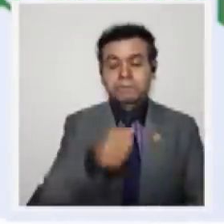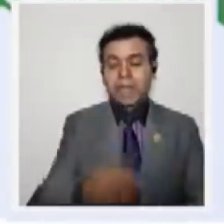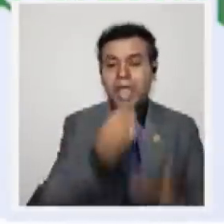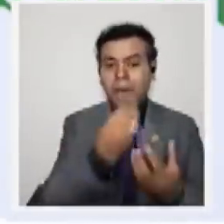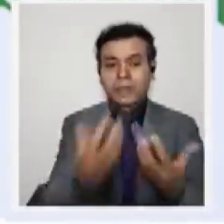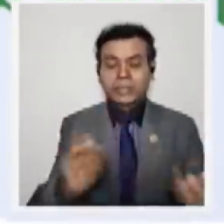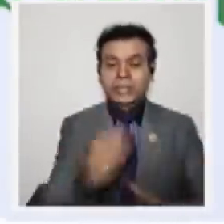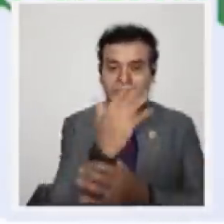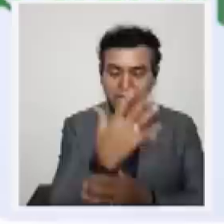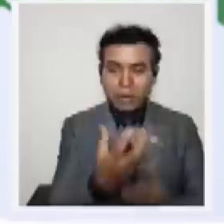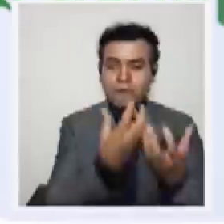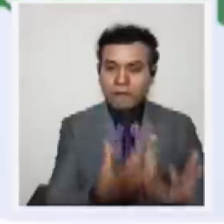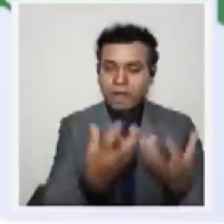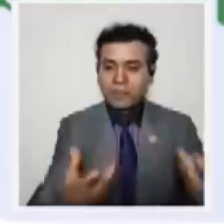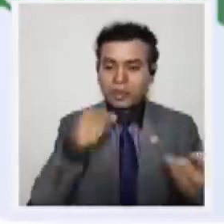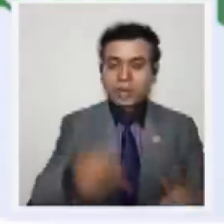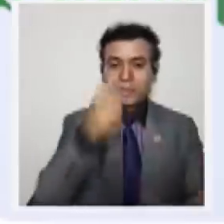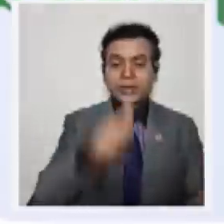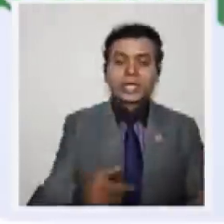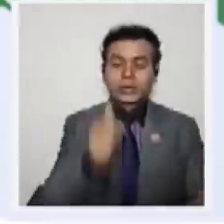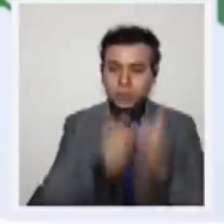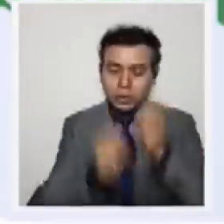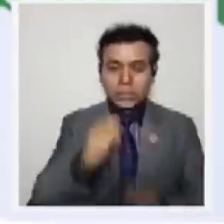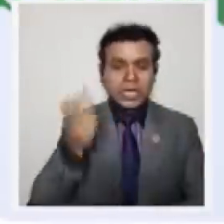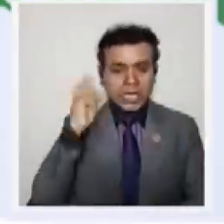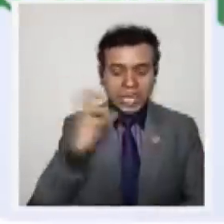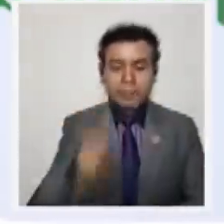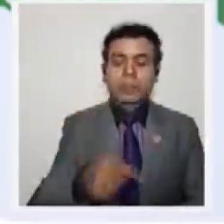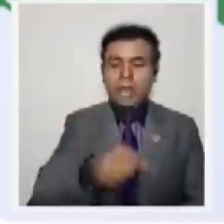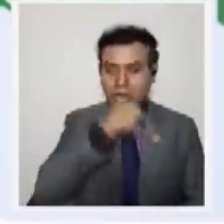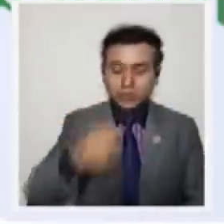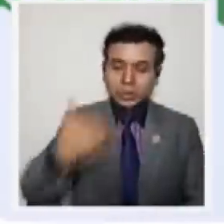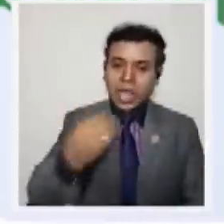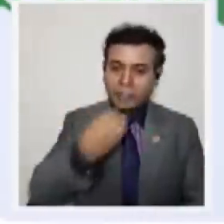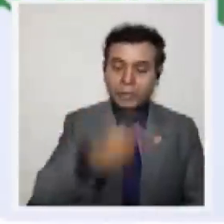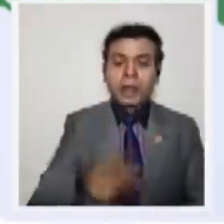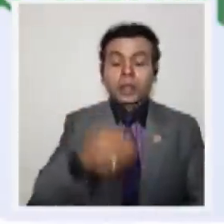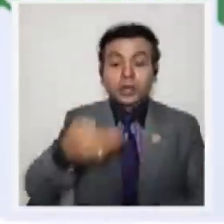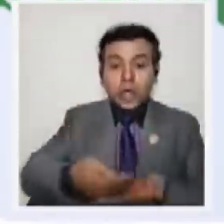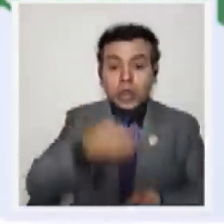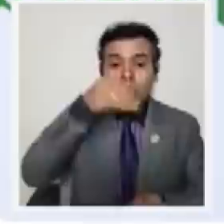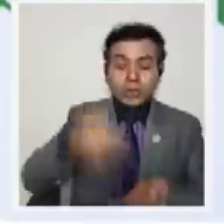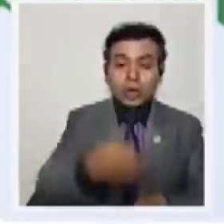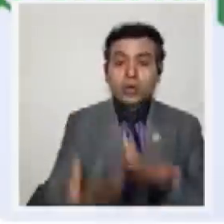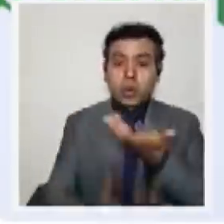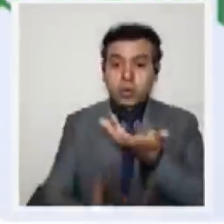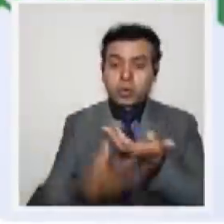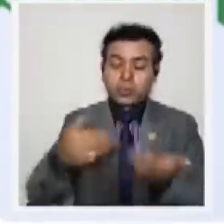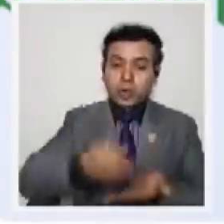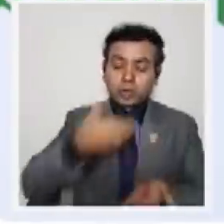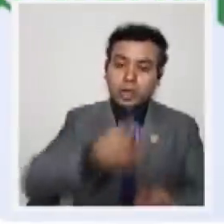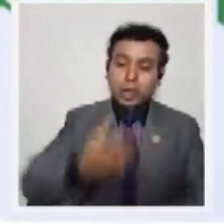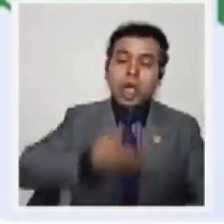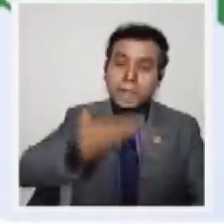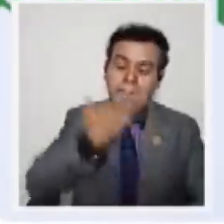করে, জিঙ্ক সমৃদ্ধ খাবার, প্রোটিন, এগুলো যেন আমরা খাবারের তালিকায় খাদ্য তালিকায় নিয়মিতভাবে রাখি। টাটকা শাকসবজি ফলমূল যেন আমাদের